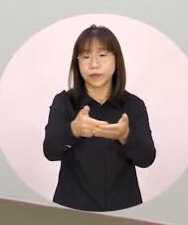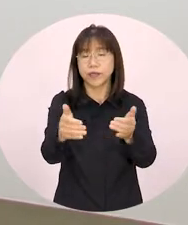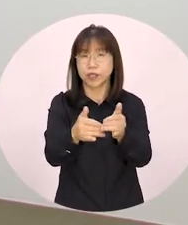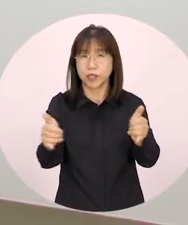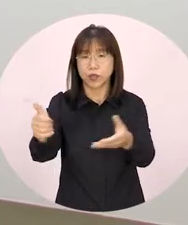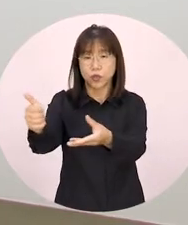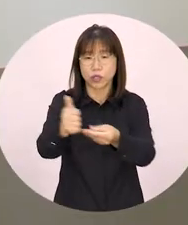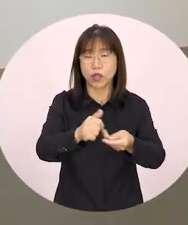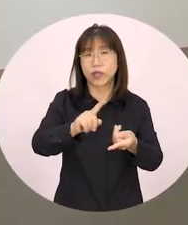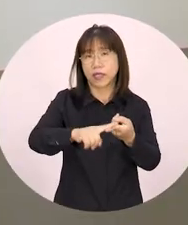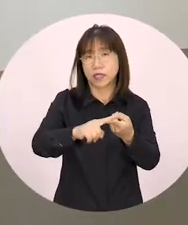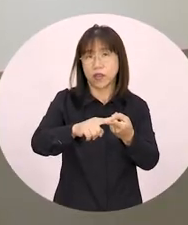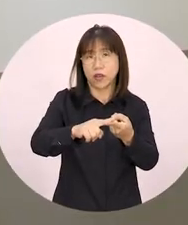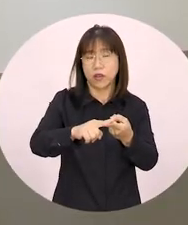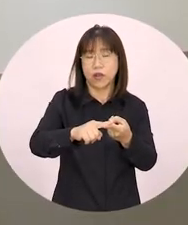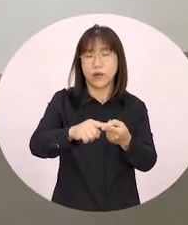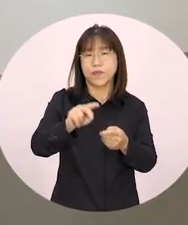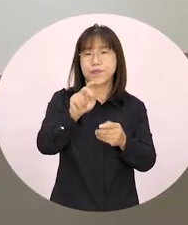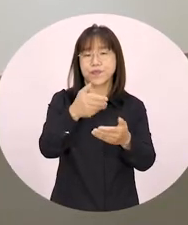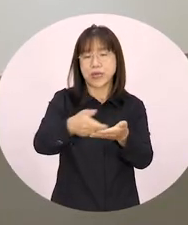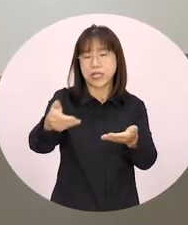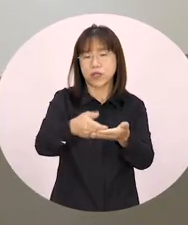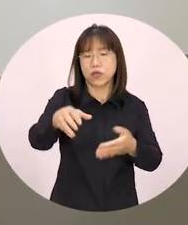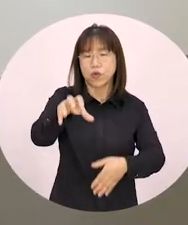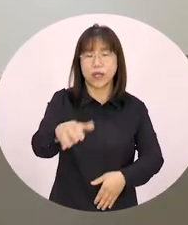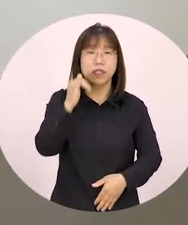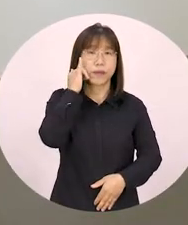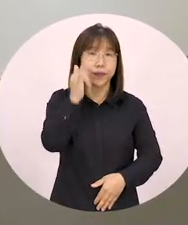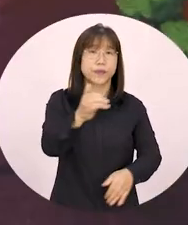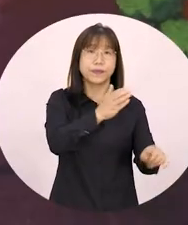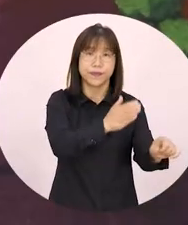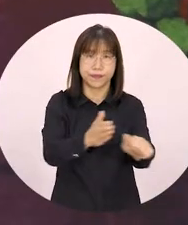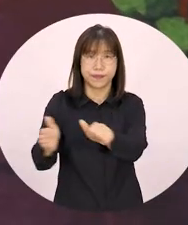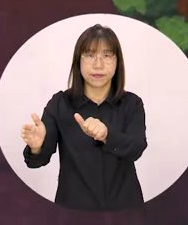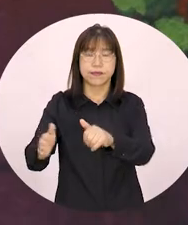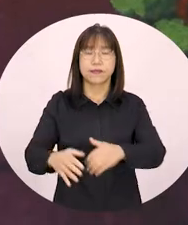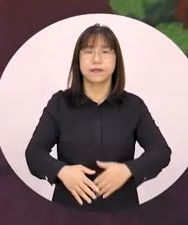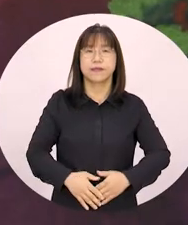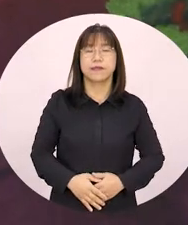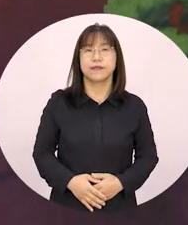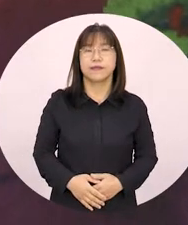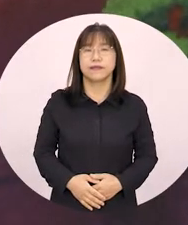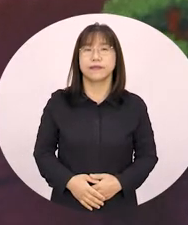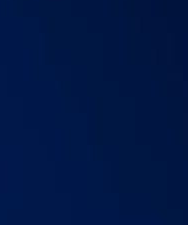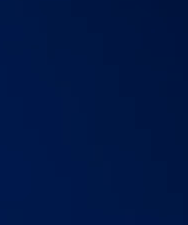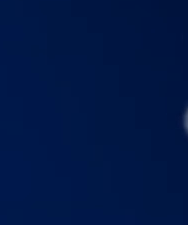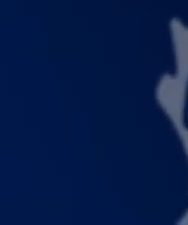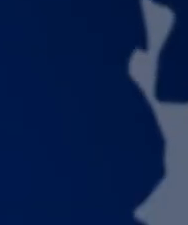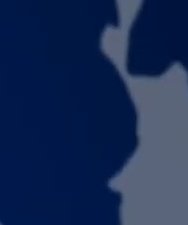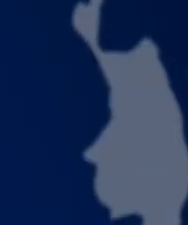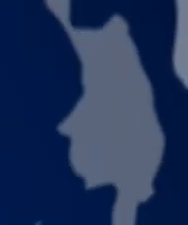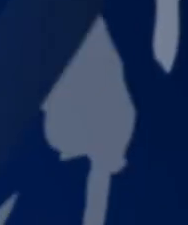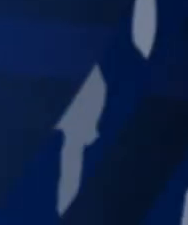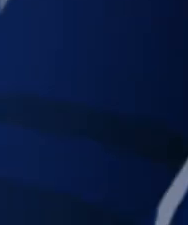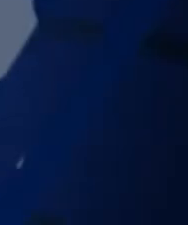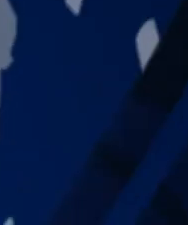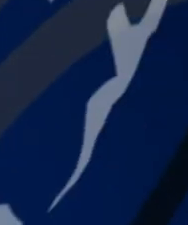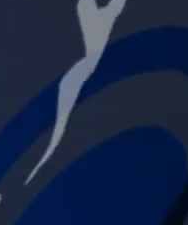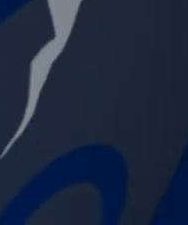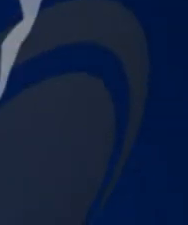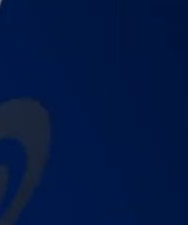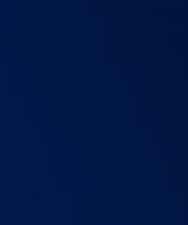한국원로중진작가 초청 전시에 대한 자세한 사항은 겸재정선 미술관으로 문의하면 됩니다.